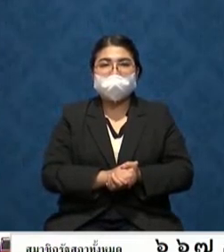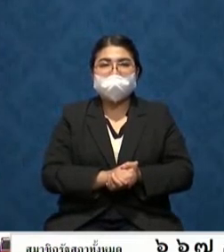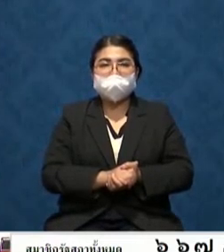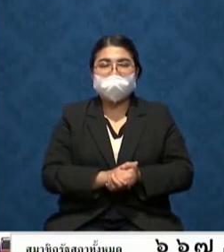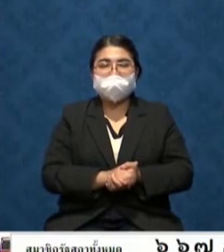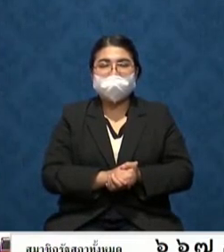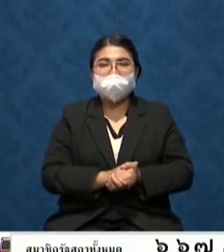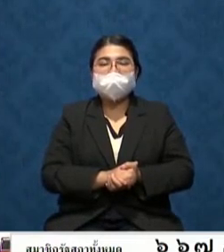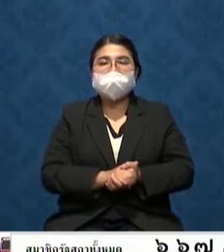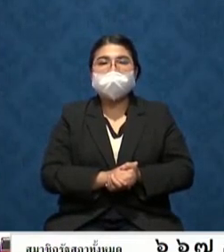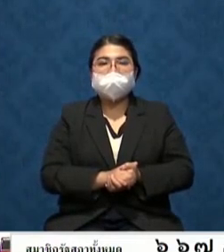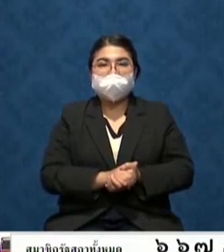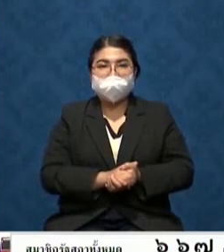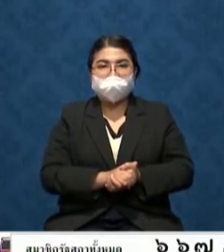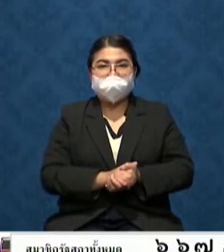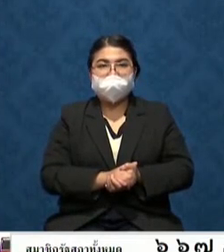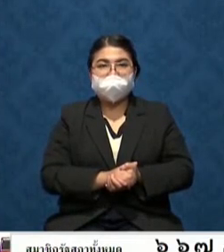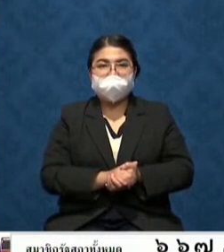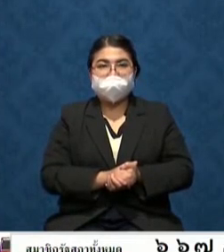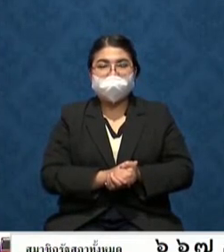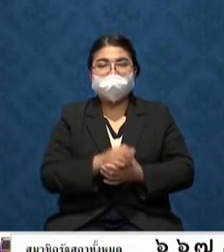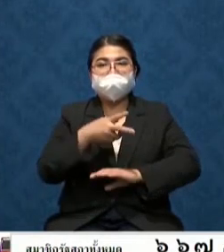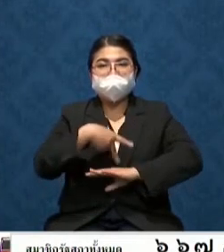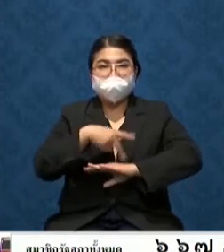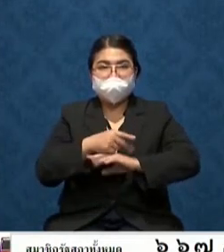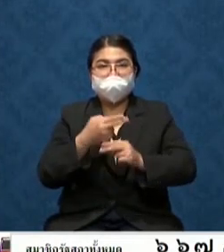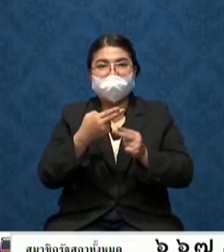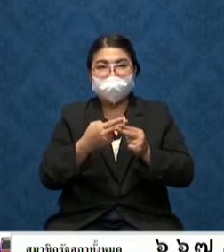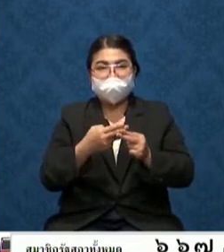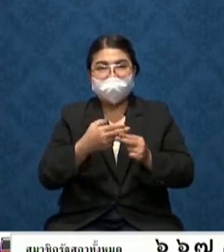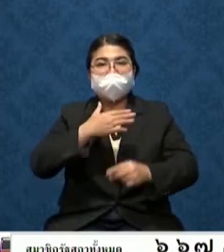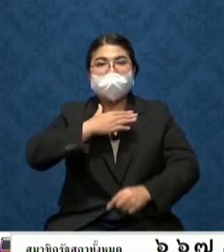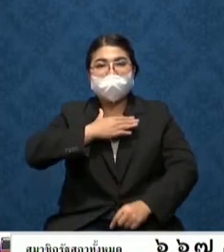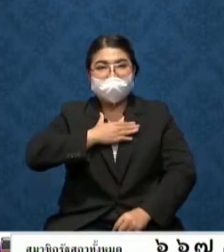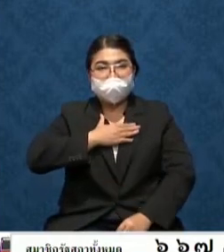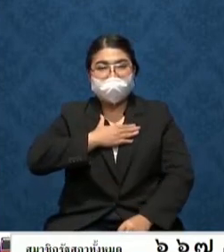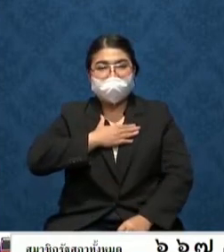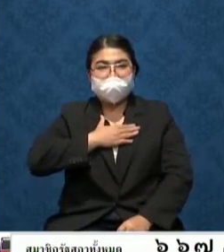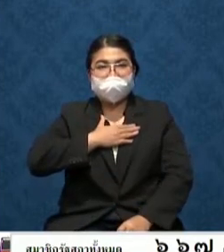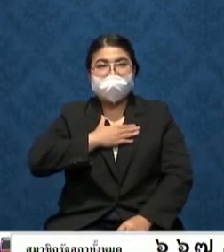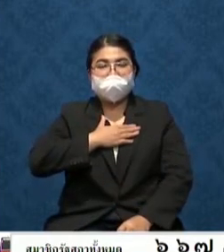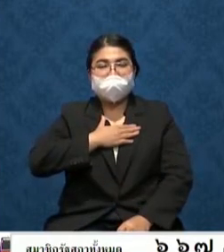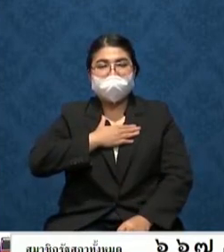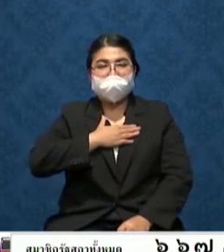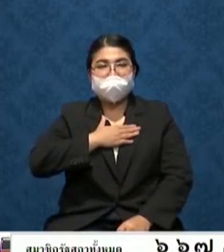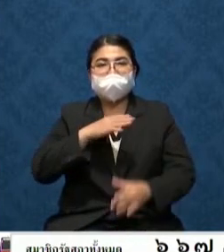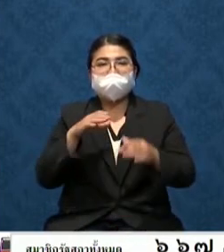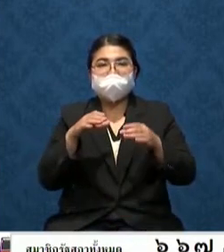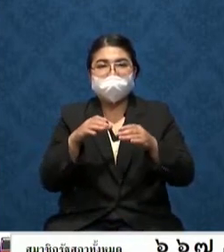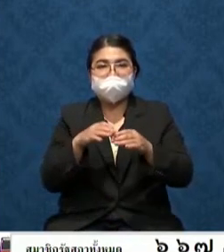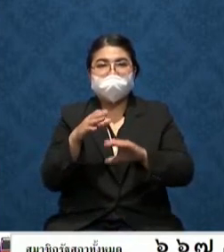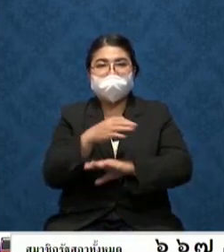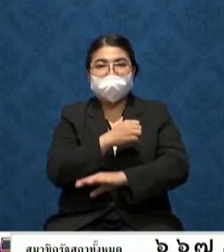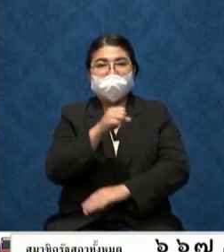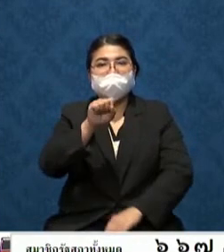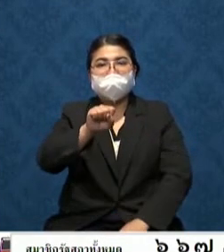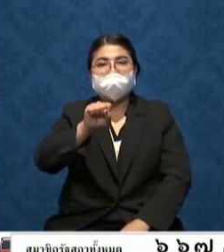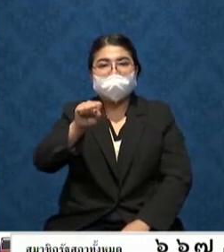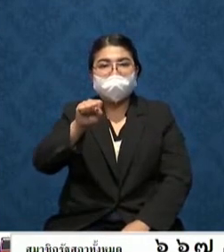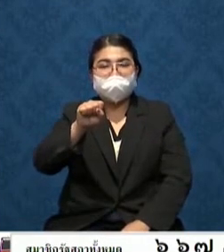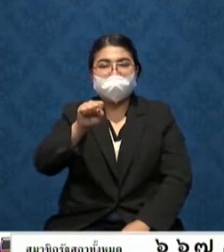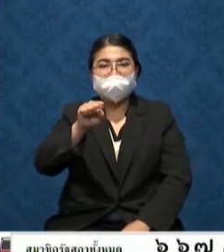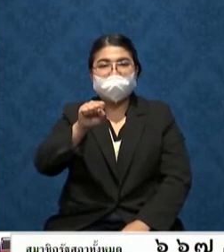กราบเรีนทประทาน ที่ขอรบดิฉัน ด็เตอ มัลลกา บุญมี ตรกูล มหาสุข สมาชิสภา ผู้แทน ราศดอน บญชีรั ชื่อ